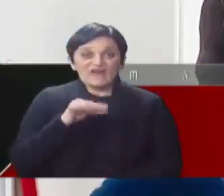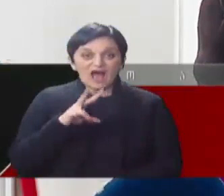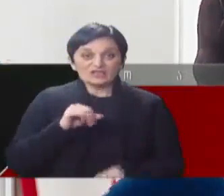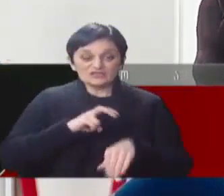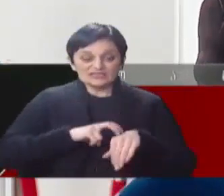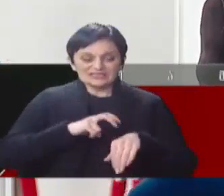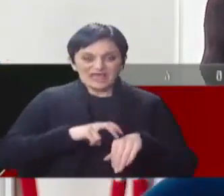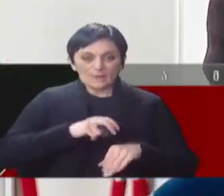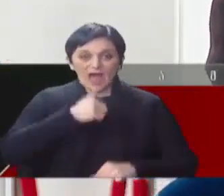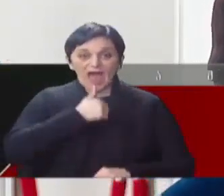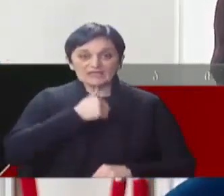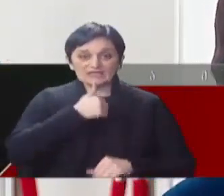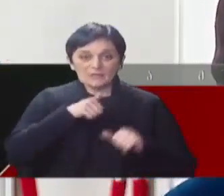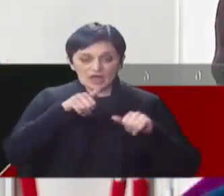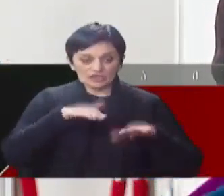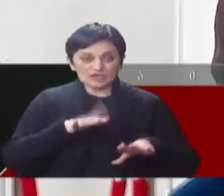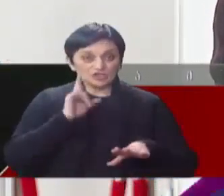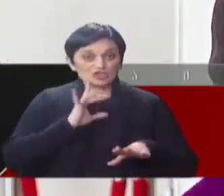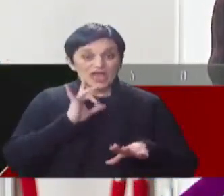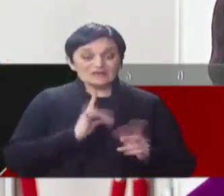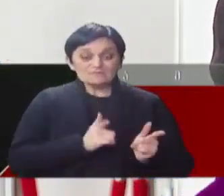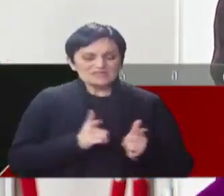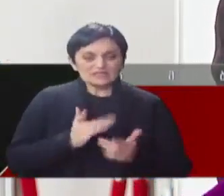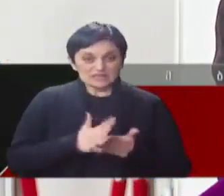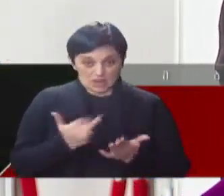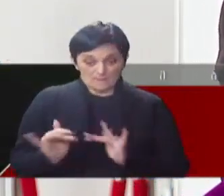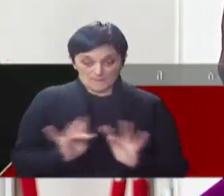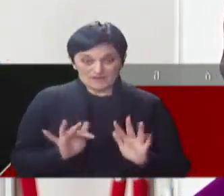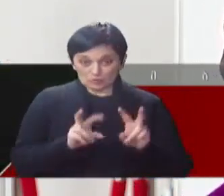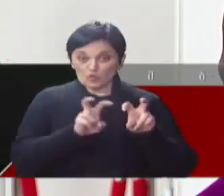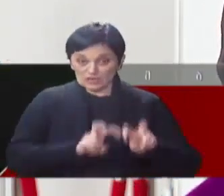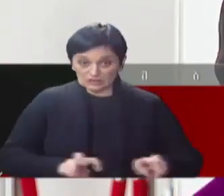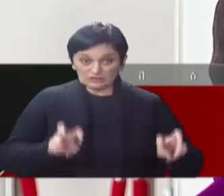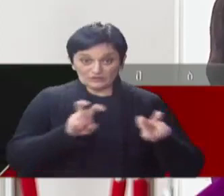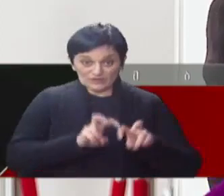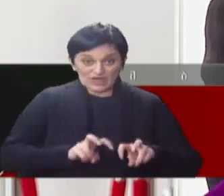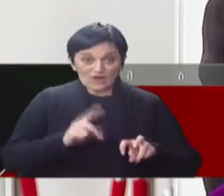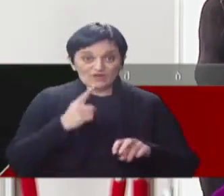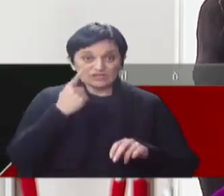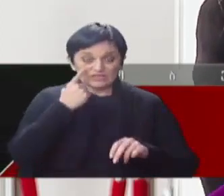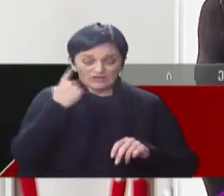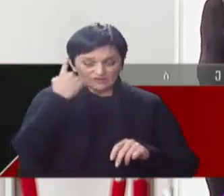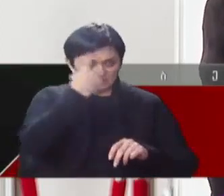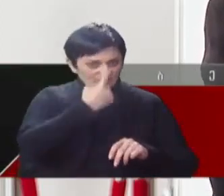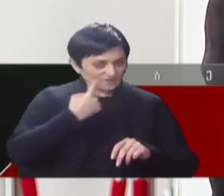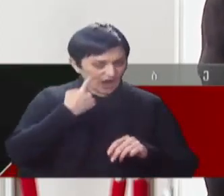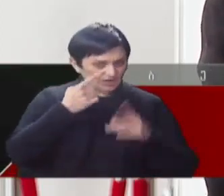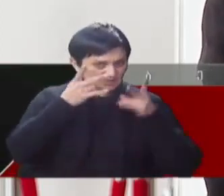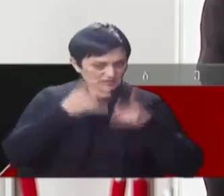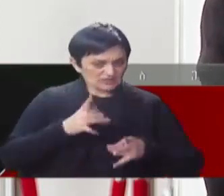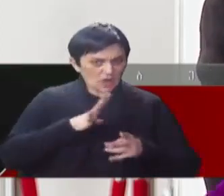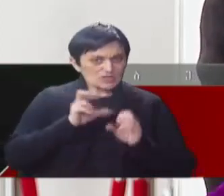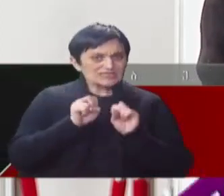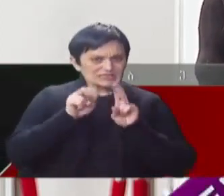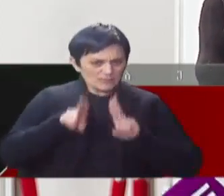სამედიცინო ექსპერტიზის დასკვნა არ არის შერმზად, ანუ მიმდინარეობს კვლევა ჯერ კიდევ, ვინაიდან მას თვალის მიდა მოქონდა დაზიანებული, რაც